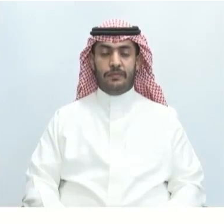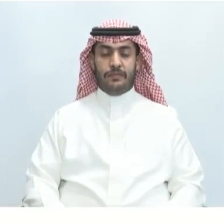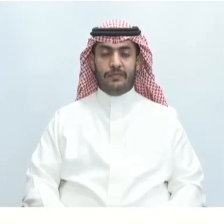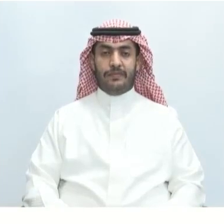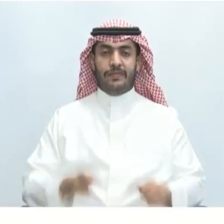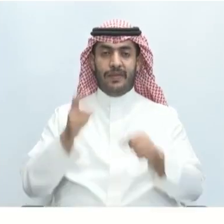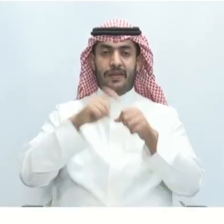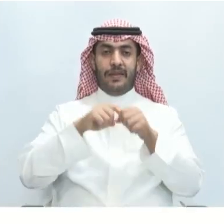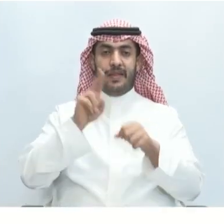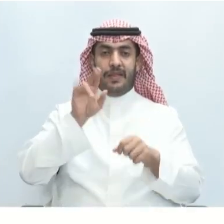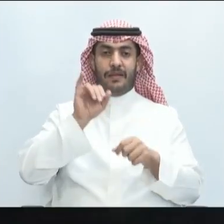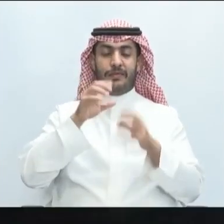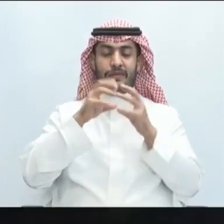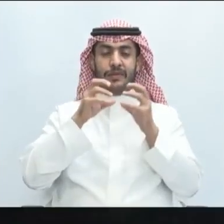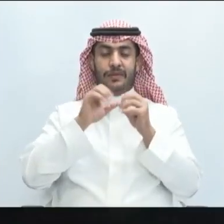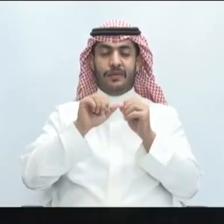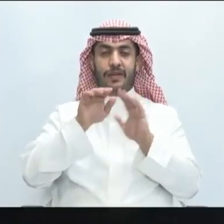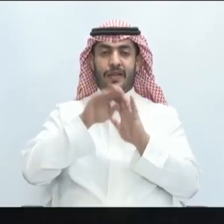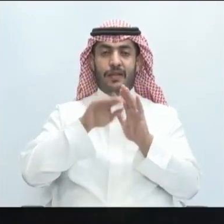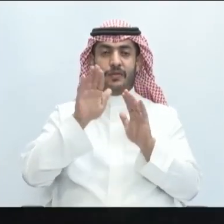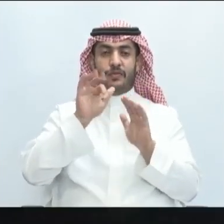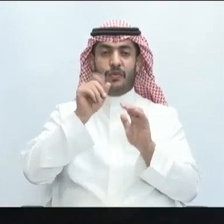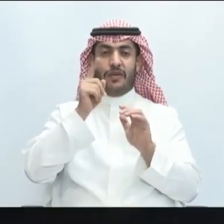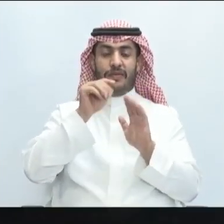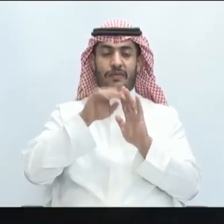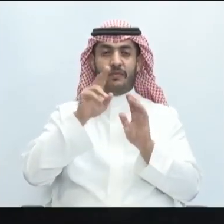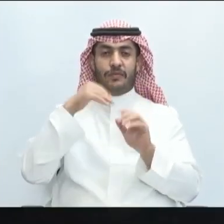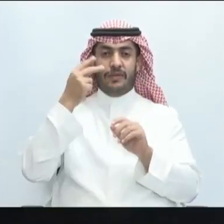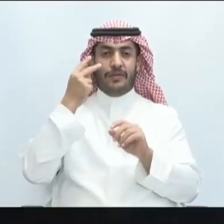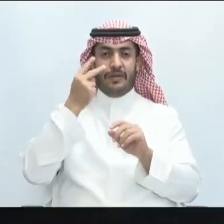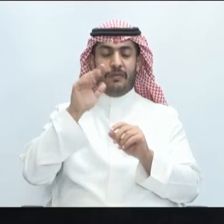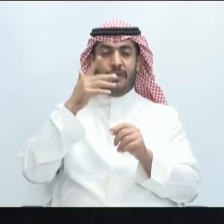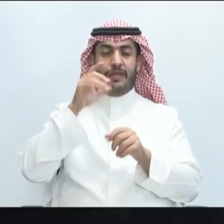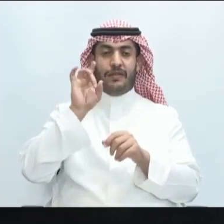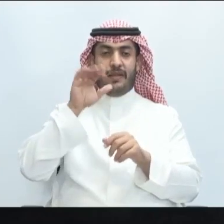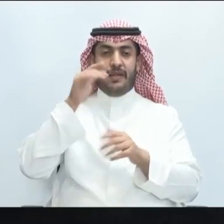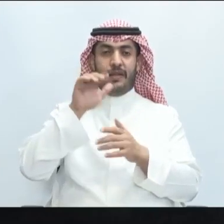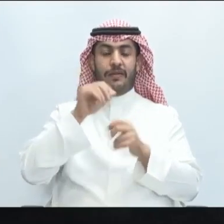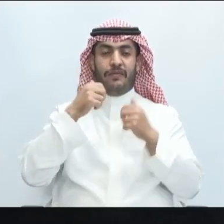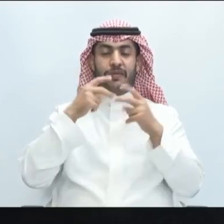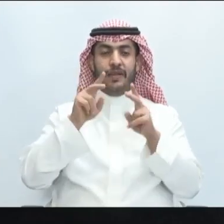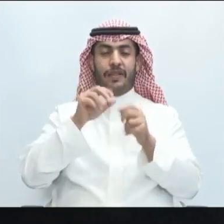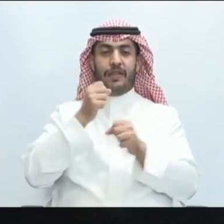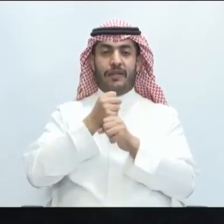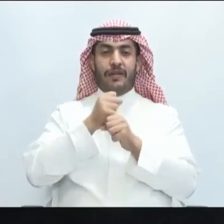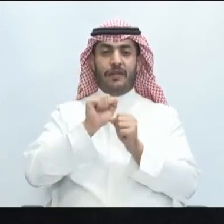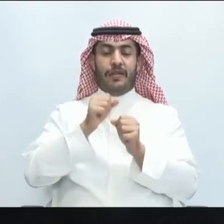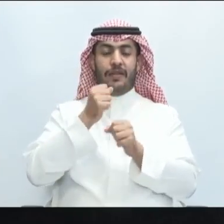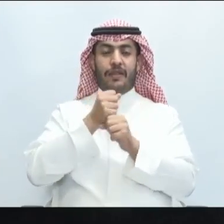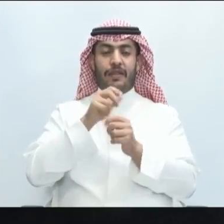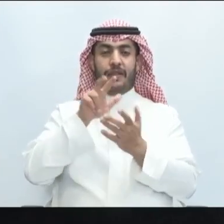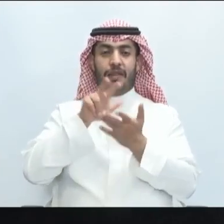الى هنا تم شرح هذه الاداه بشكل نظري باذن الله في الدرس القادم سنبدا بتفعيل الاداه